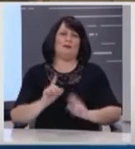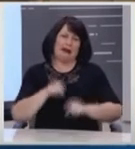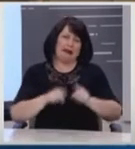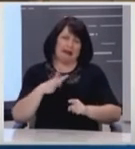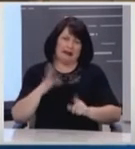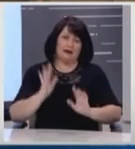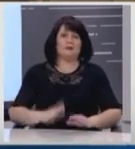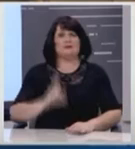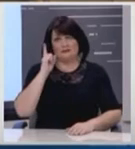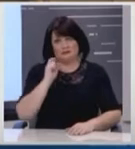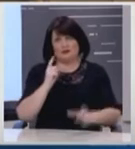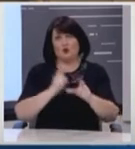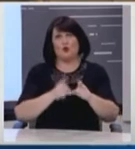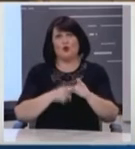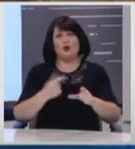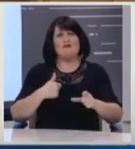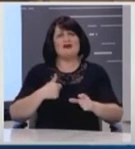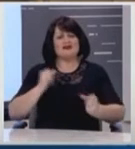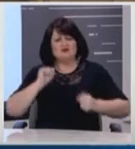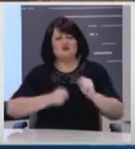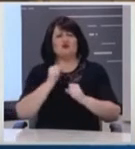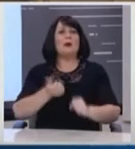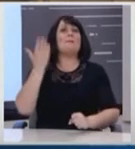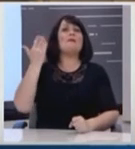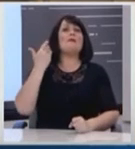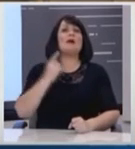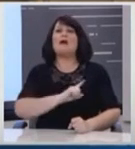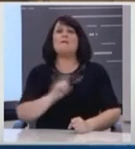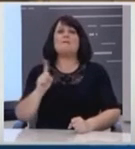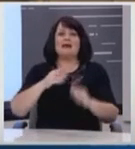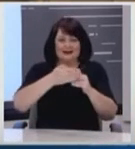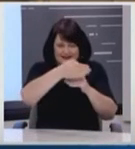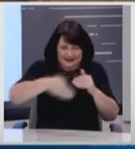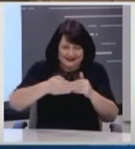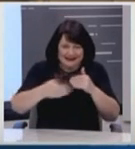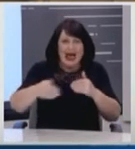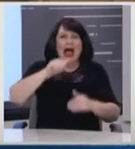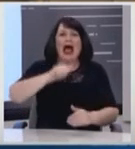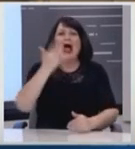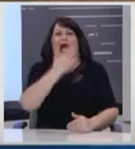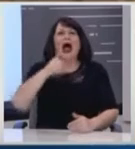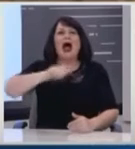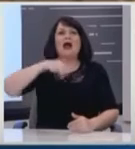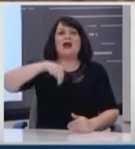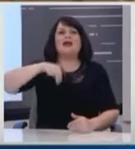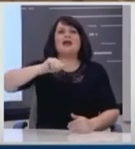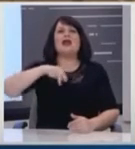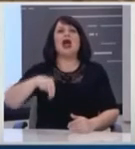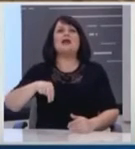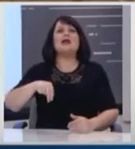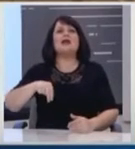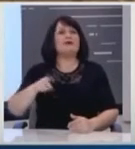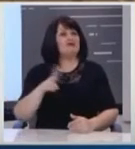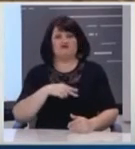το ΚΚΕ μαχητικά τάχθηκε στο παρελθόν ενάντια στο διχοτομικό σχέδιο ΑΝΑΝ που δεν ήταν ούτε